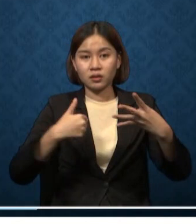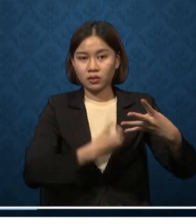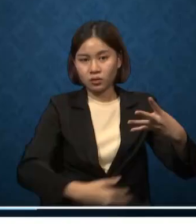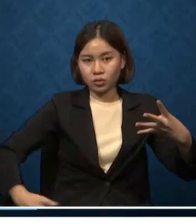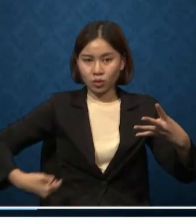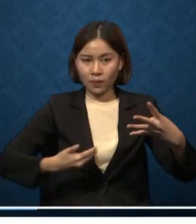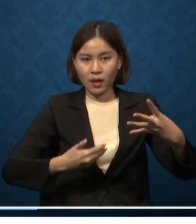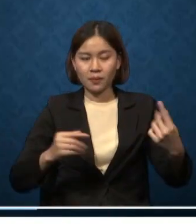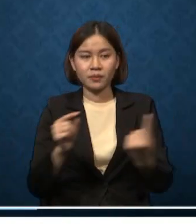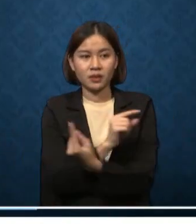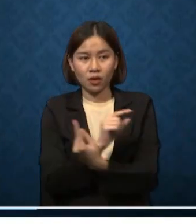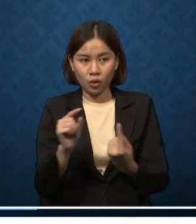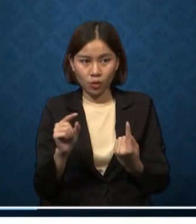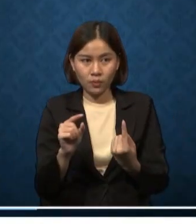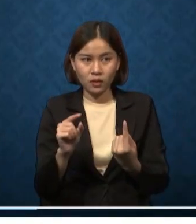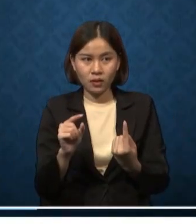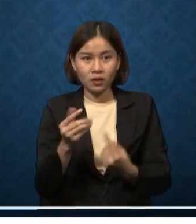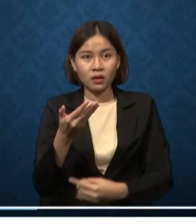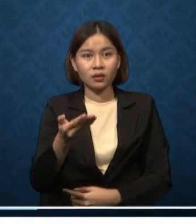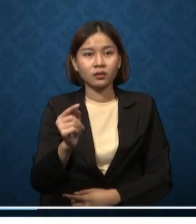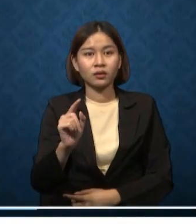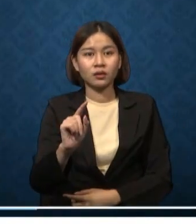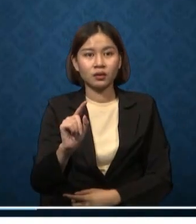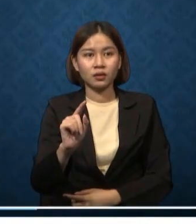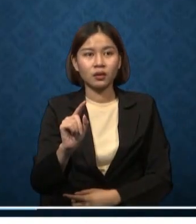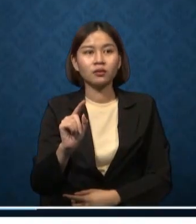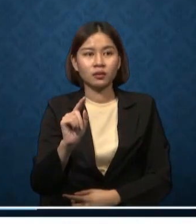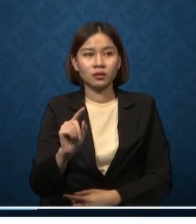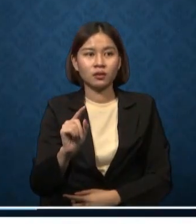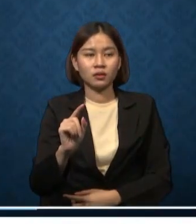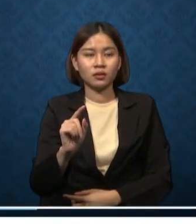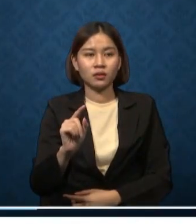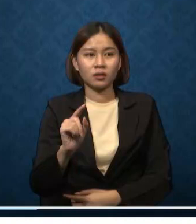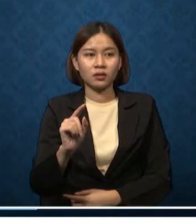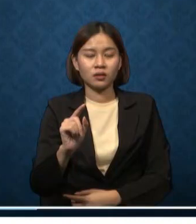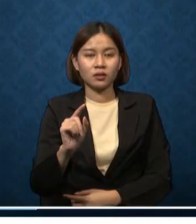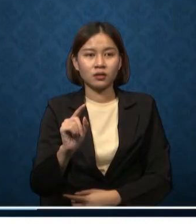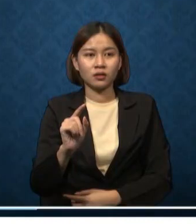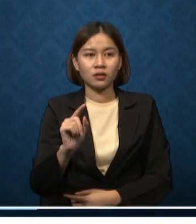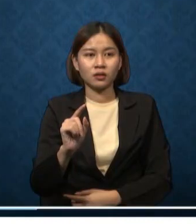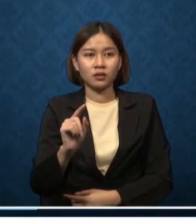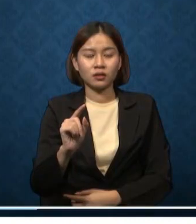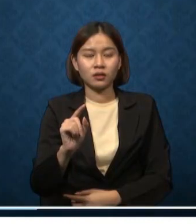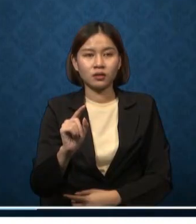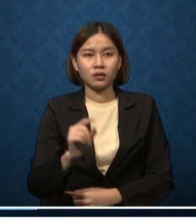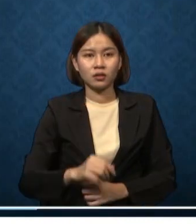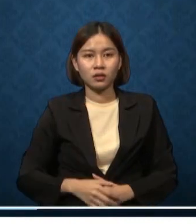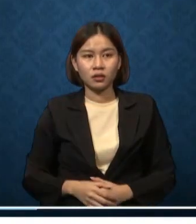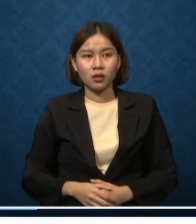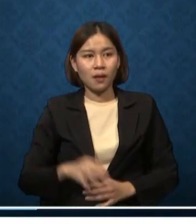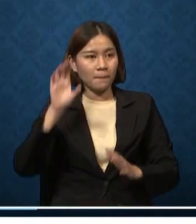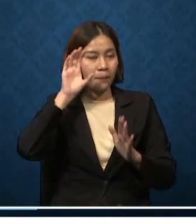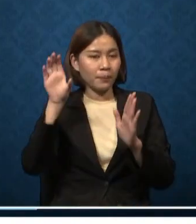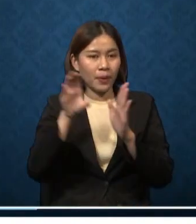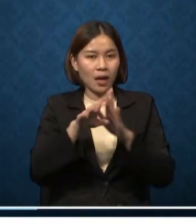และมิติด้านสังคมของท่านนี้อยู่ตรงหัวใจนะครับอยู่อยู่ตรงรูปหัว